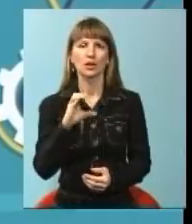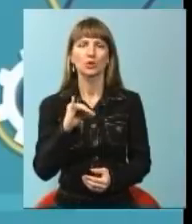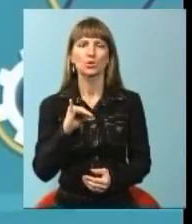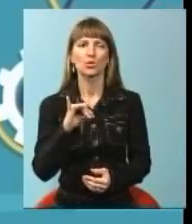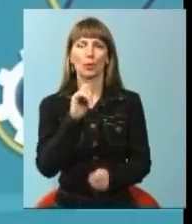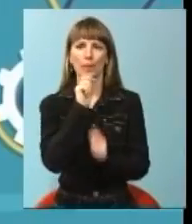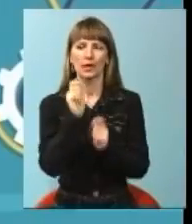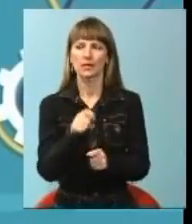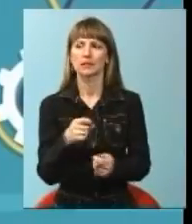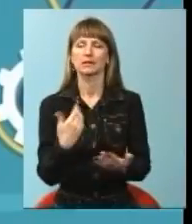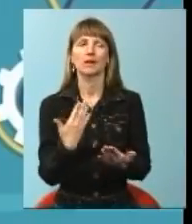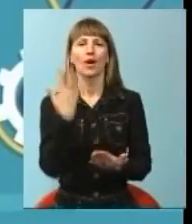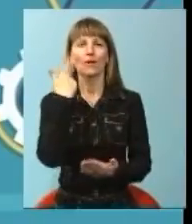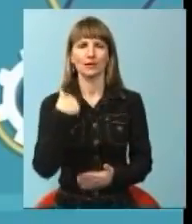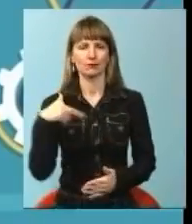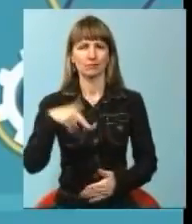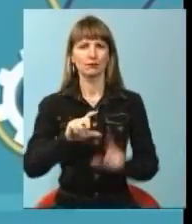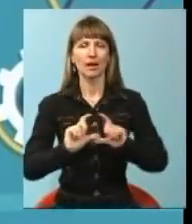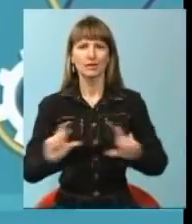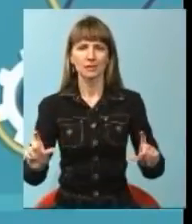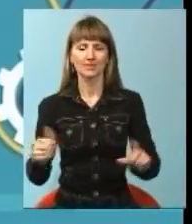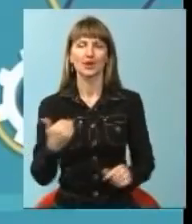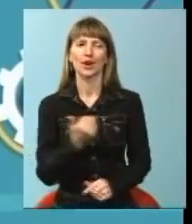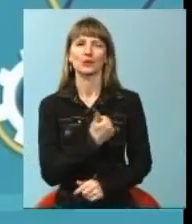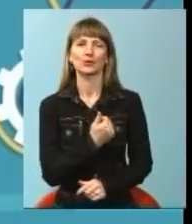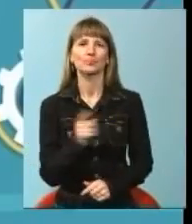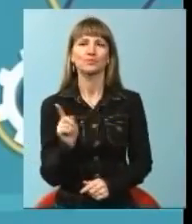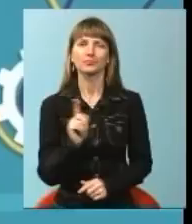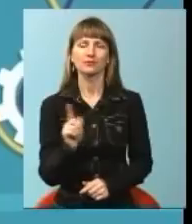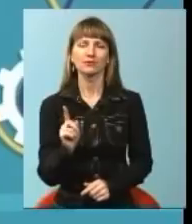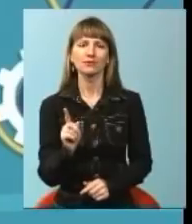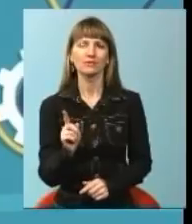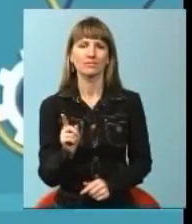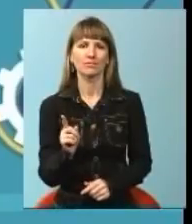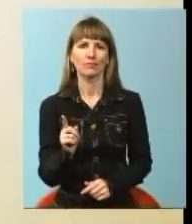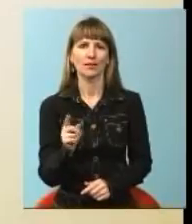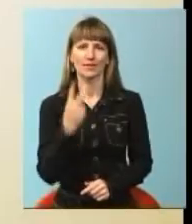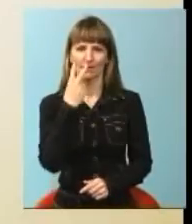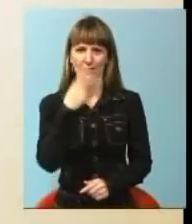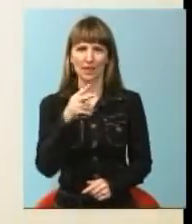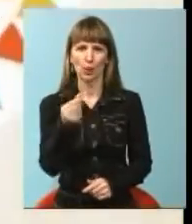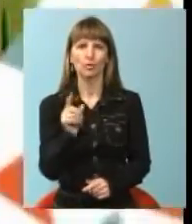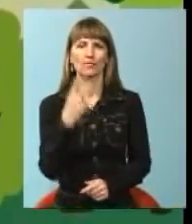Я прихожу в магазин, хочу, что видела в рекламе.